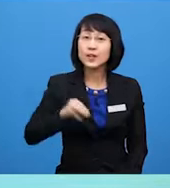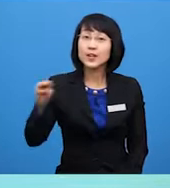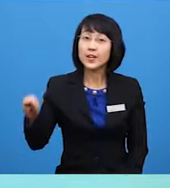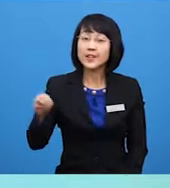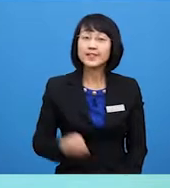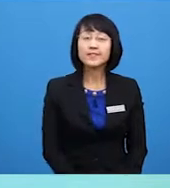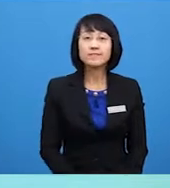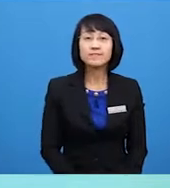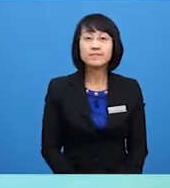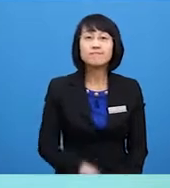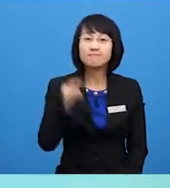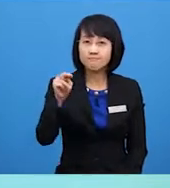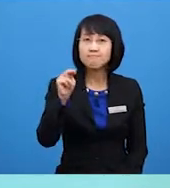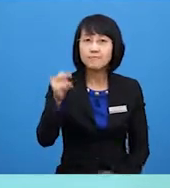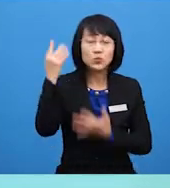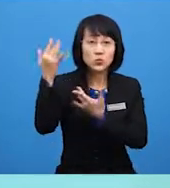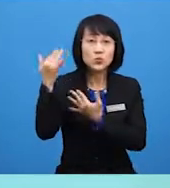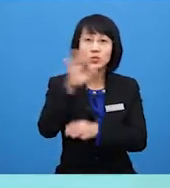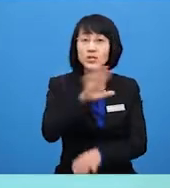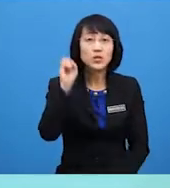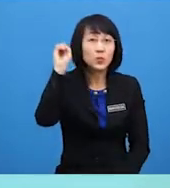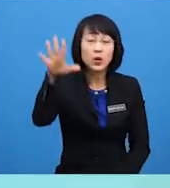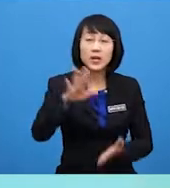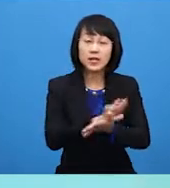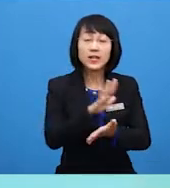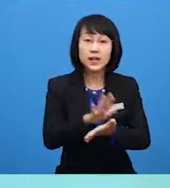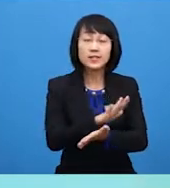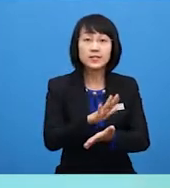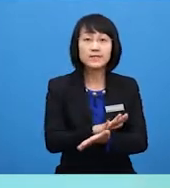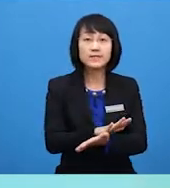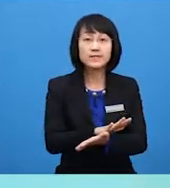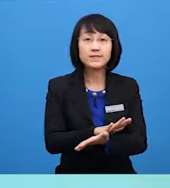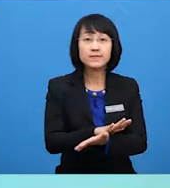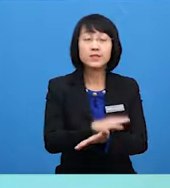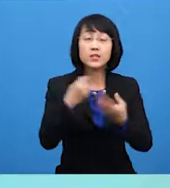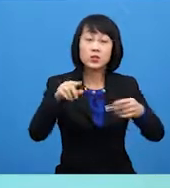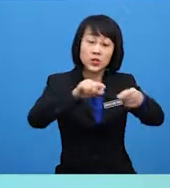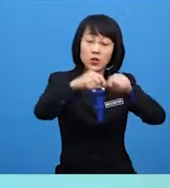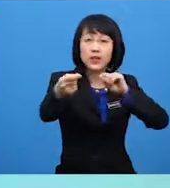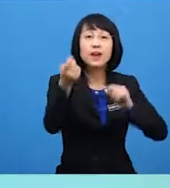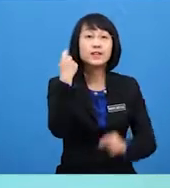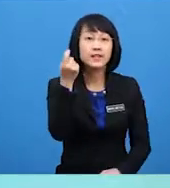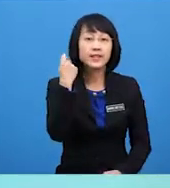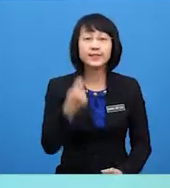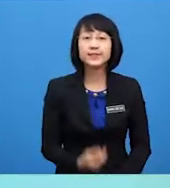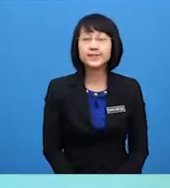Murid-murid, nanti dulu. Jangan buang kertas yang telah murid-murid koyakkan tadi.